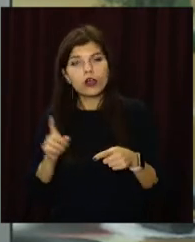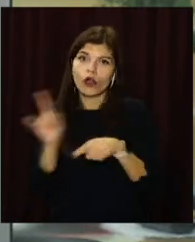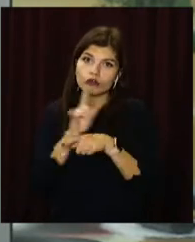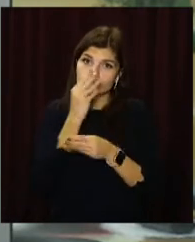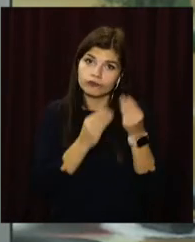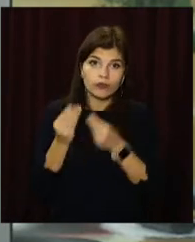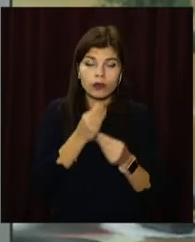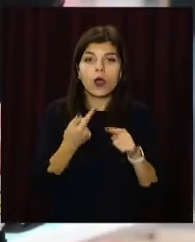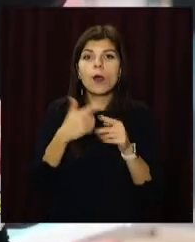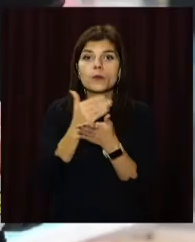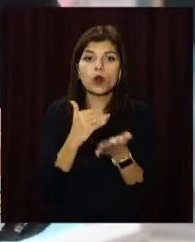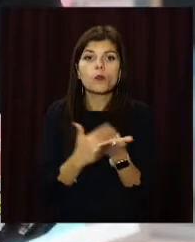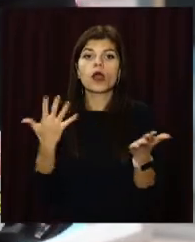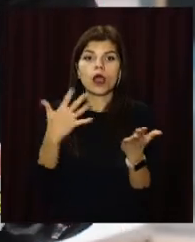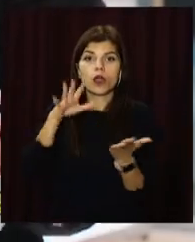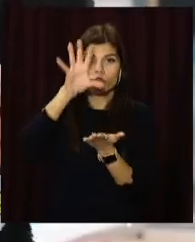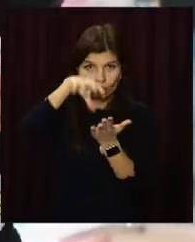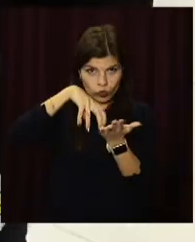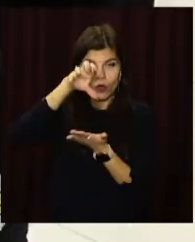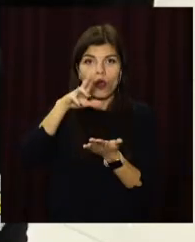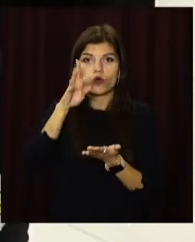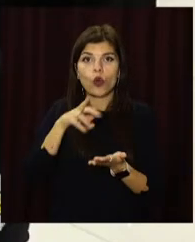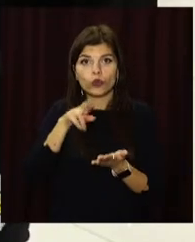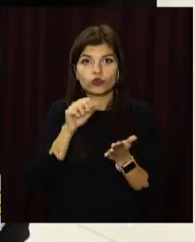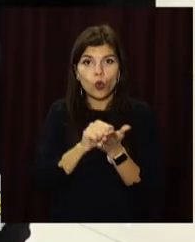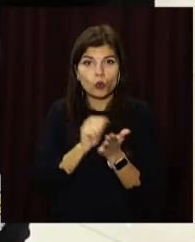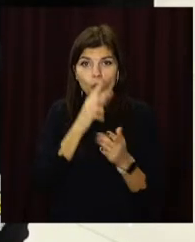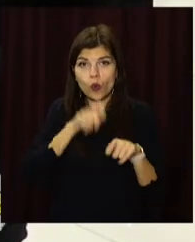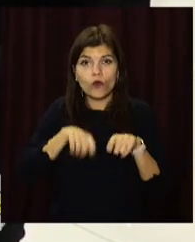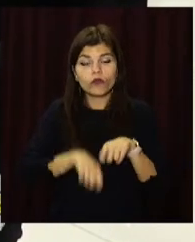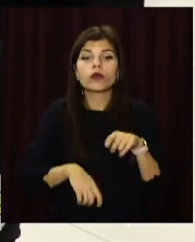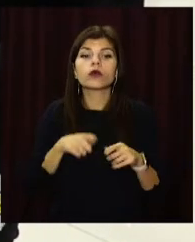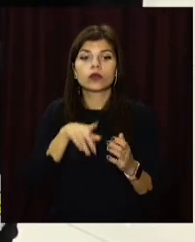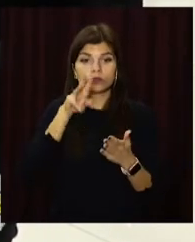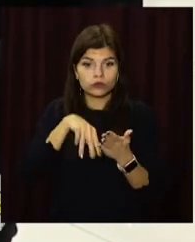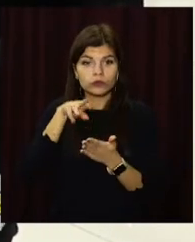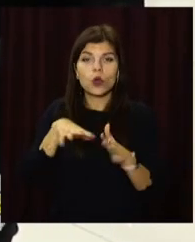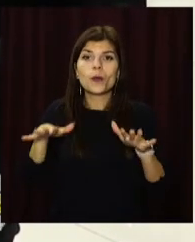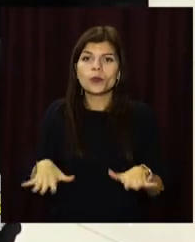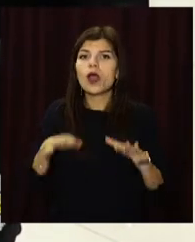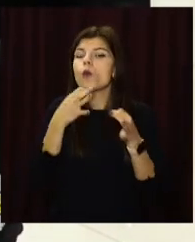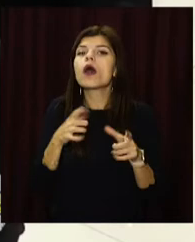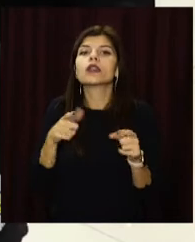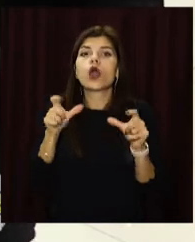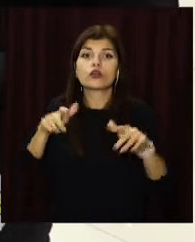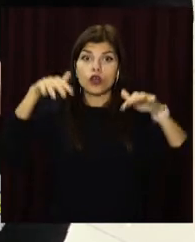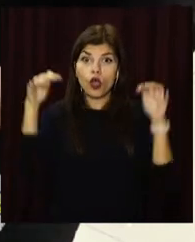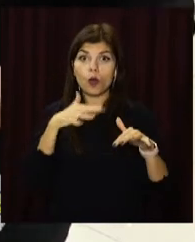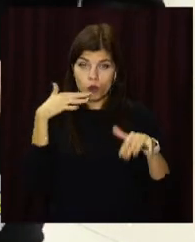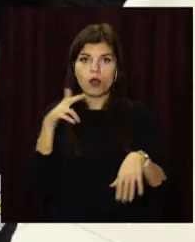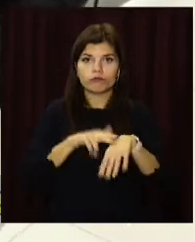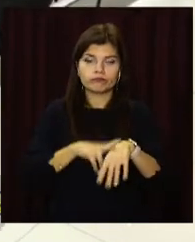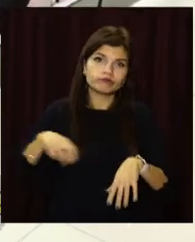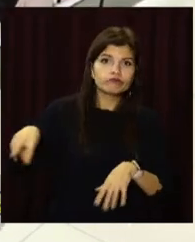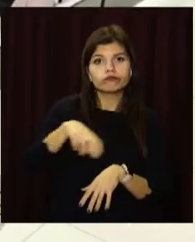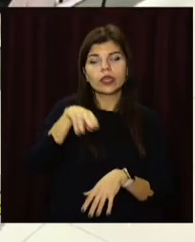за допомогою програми, що скануватиме QR-коди ковід-документів. Моніторинг проводять у місцях найбільшого скупчення людей – у